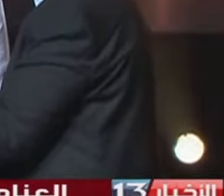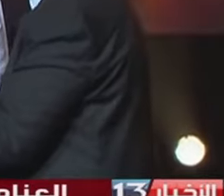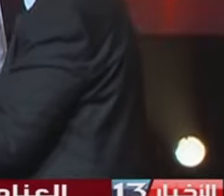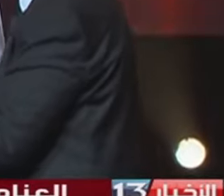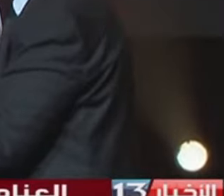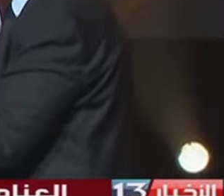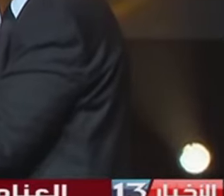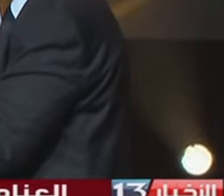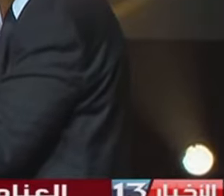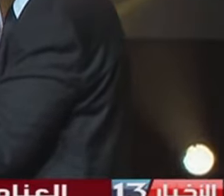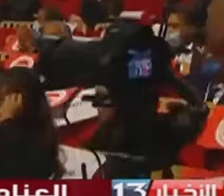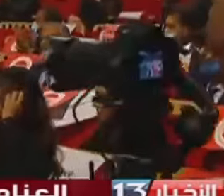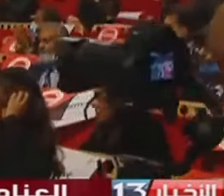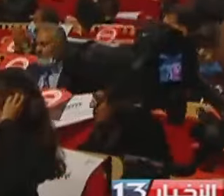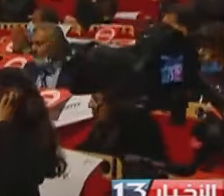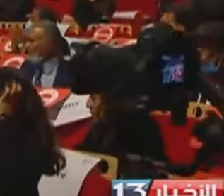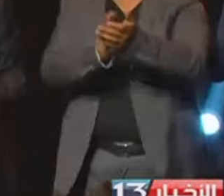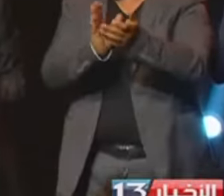الدورة القادمة.